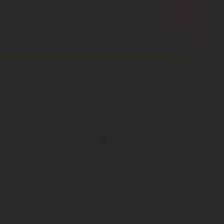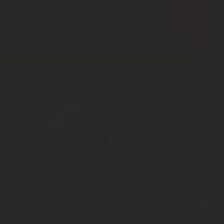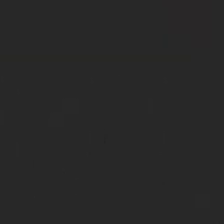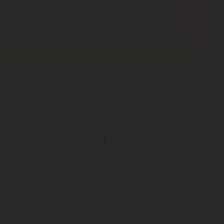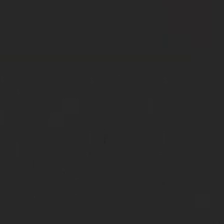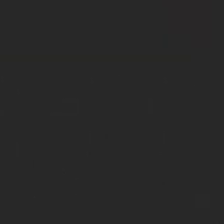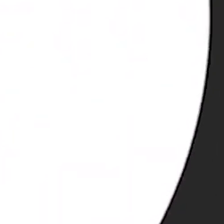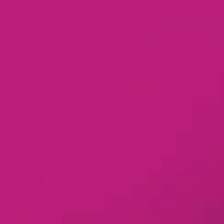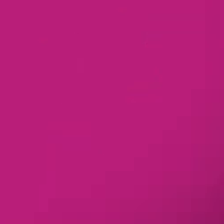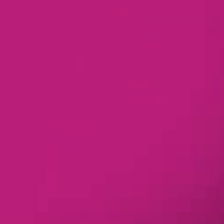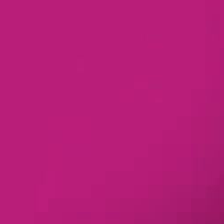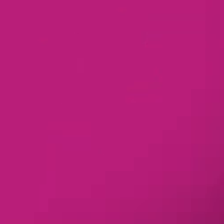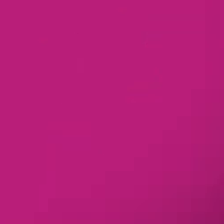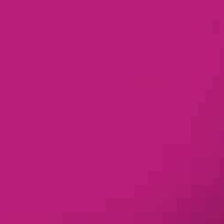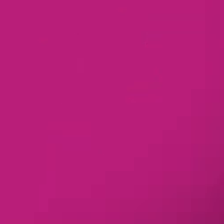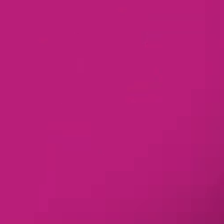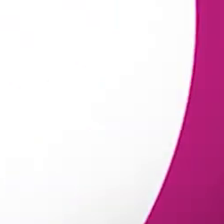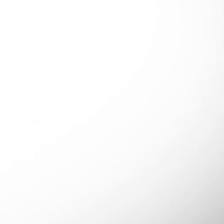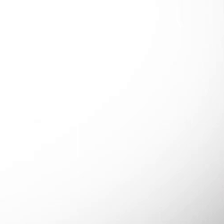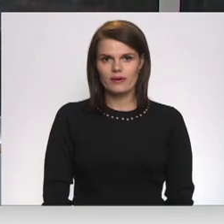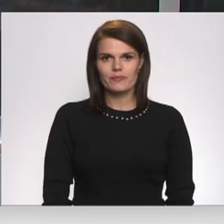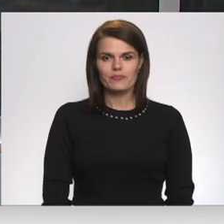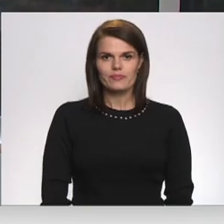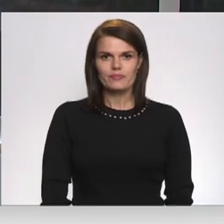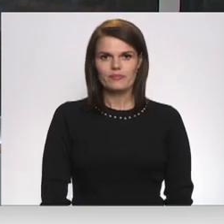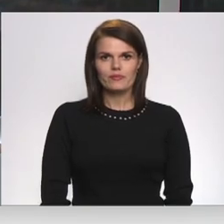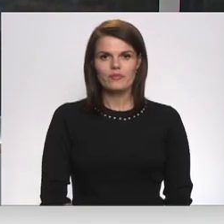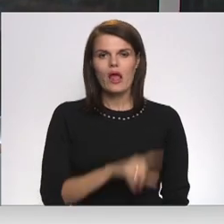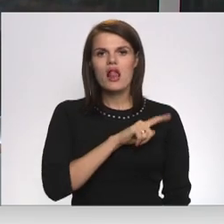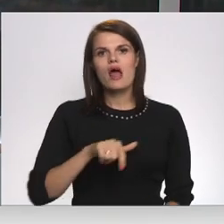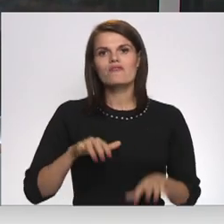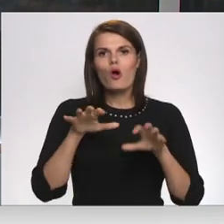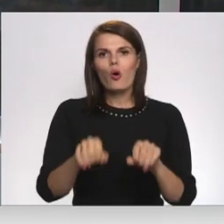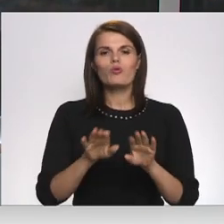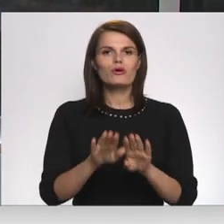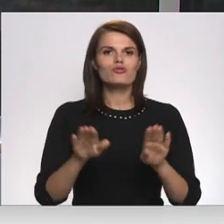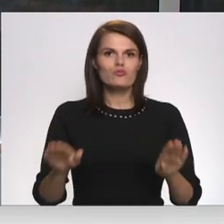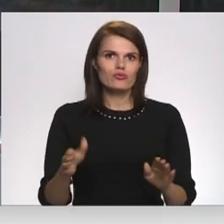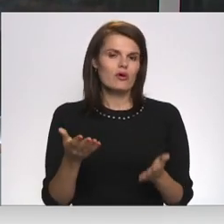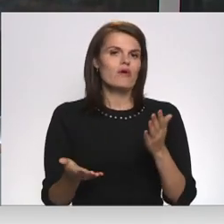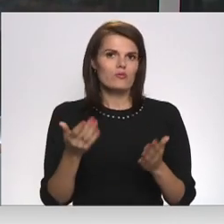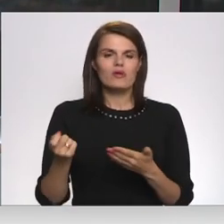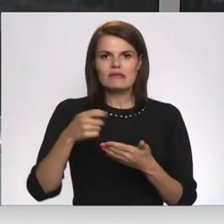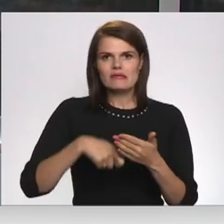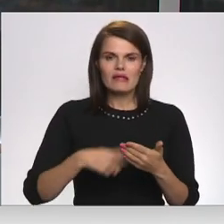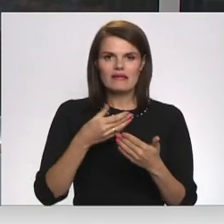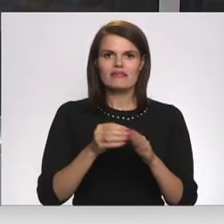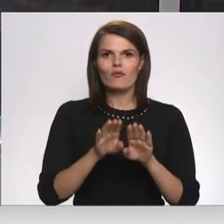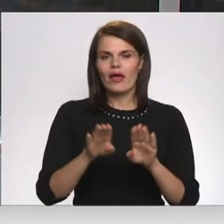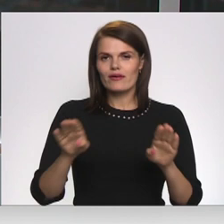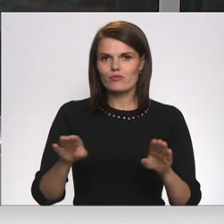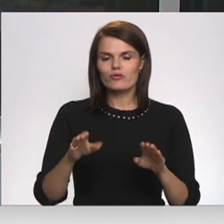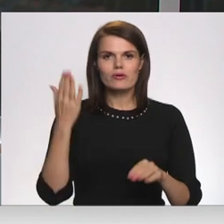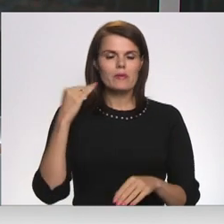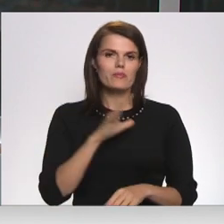Re! Viss ēters ir te! Latvijas okupācijas muzejam varētu nākties slēgt savu ekspozīciju